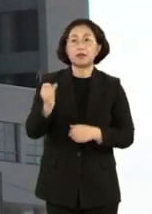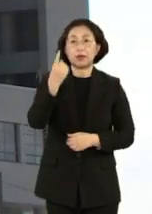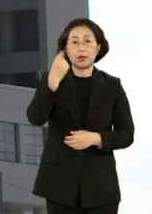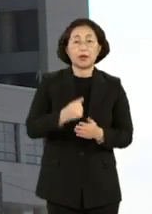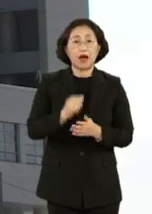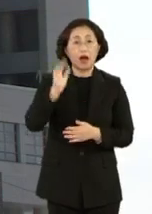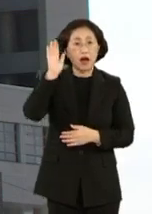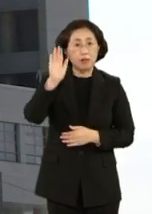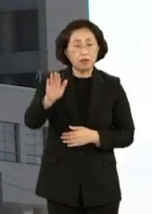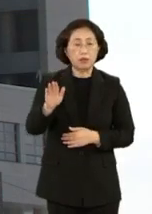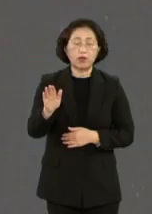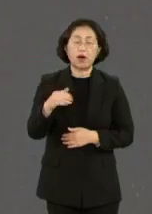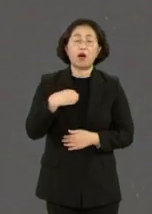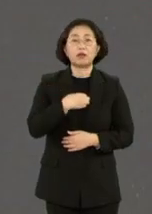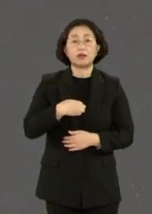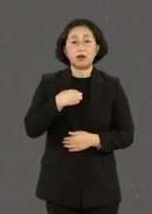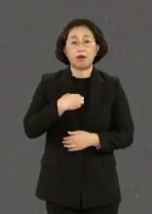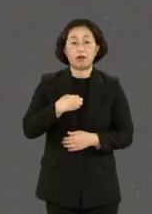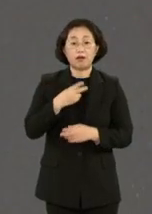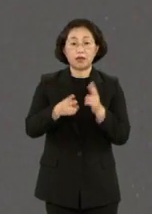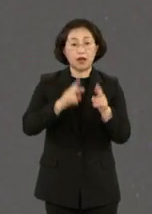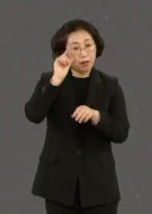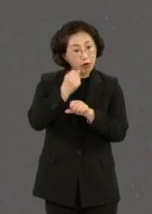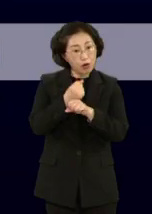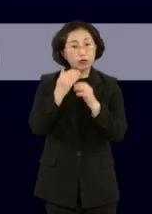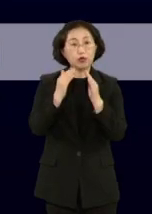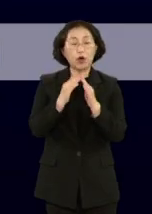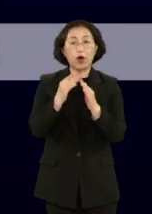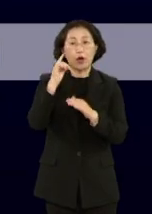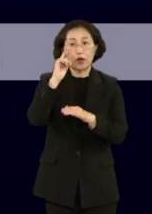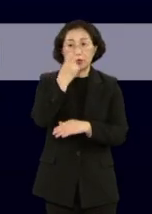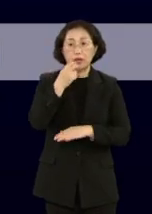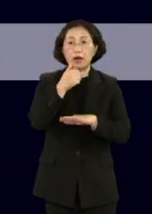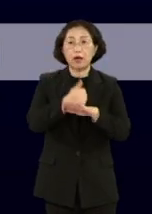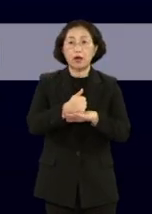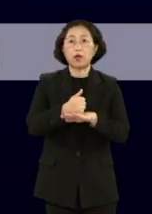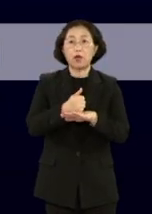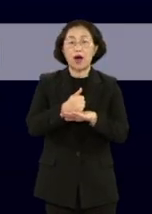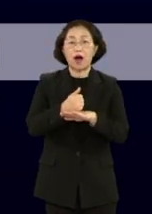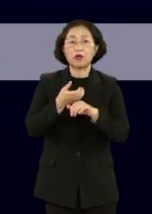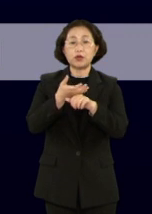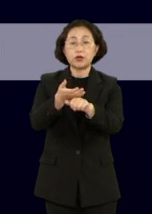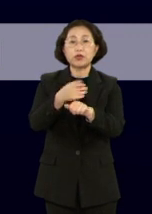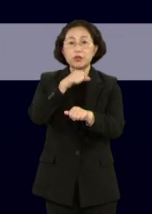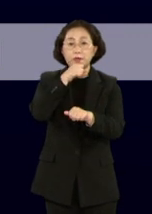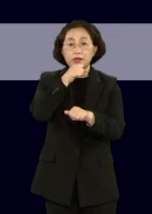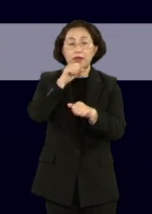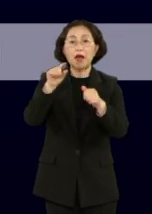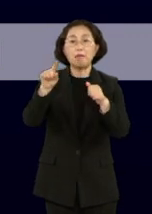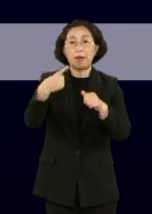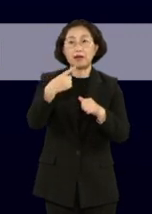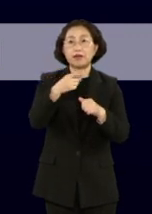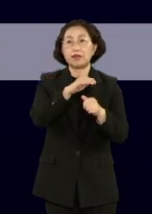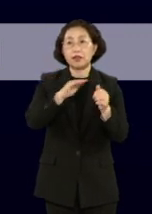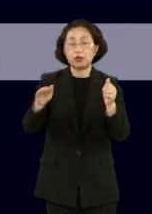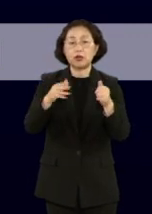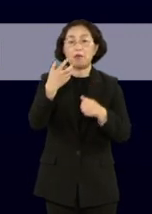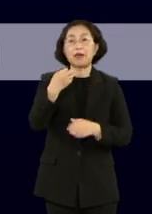앞으로가 더 걱정입니다. 산업연구원 조사 결과 11월 수출 전망지수가 100을 기준으로